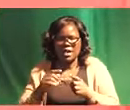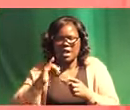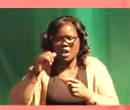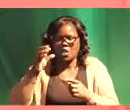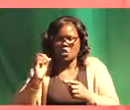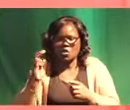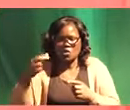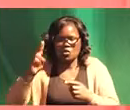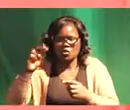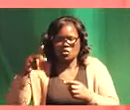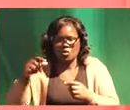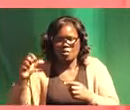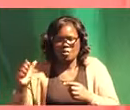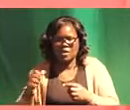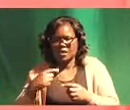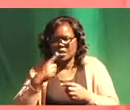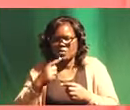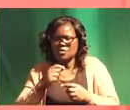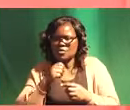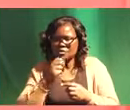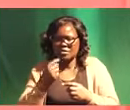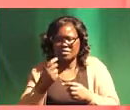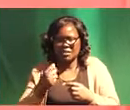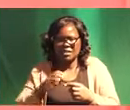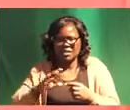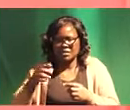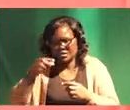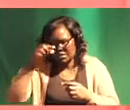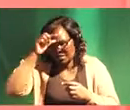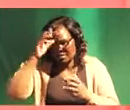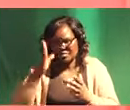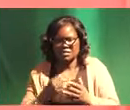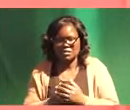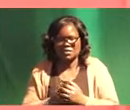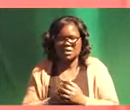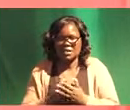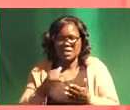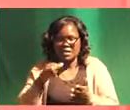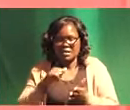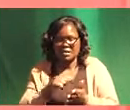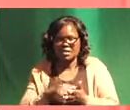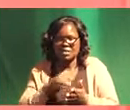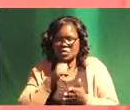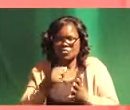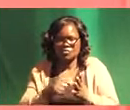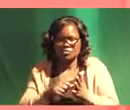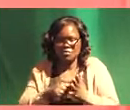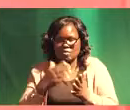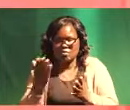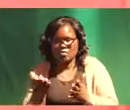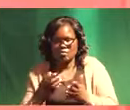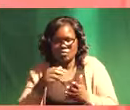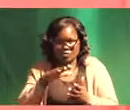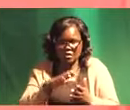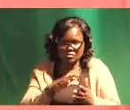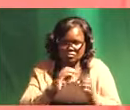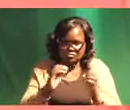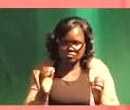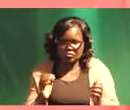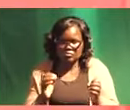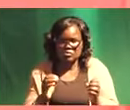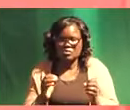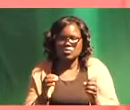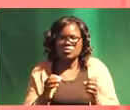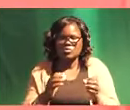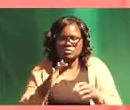amesema, tuko na uhaba wa pesa kama county government, na hiyo sio shida yangu, sio shida yako. We